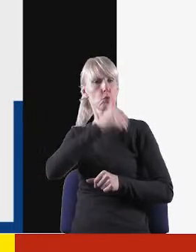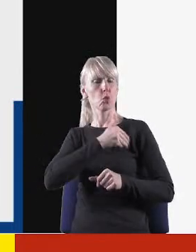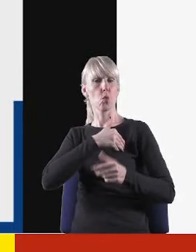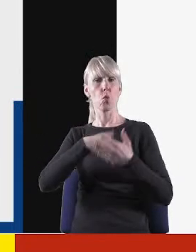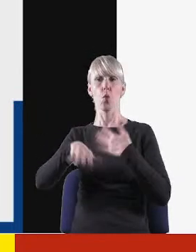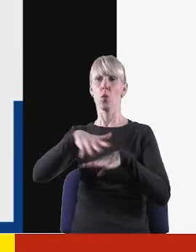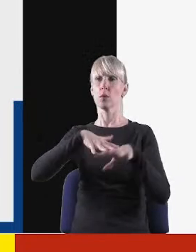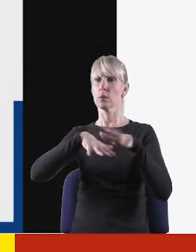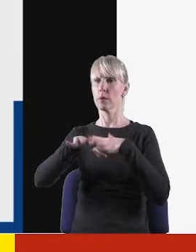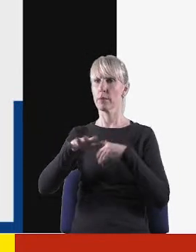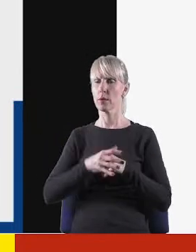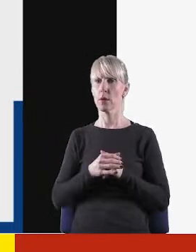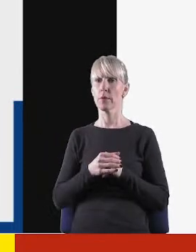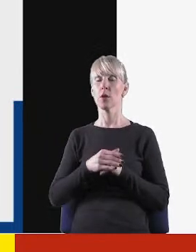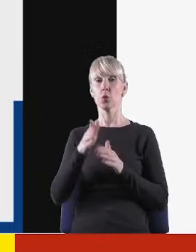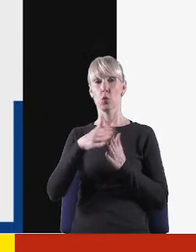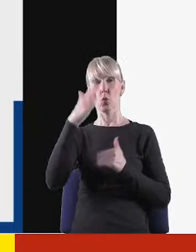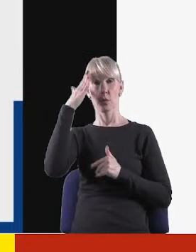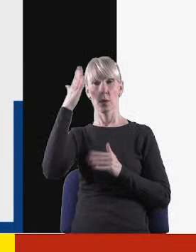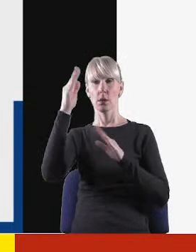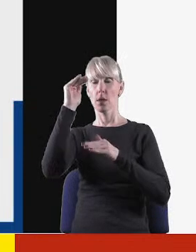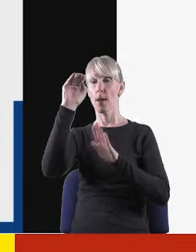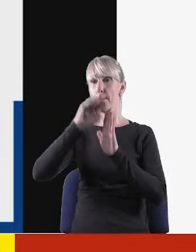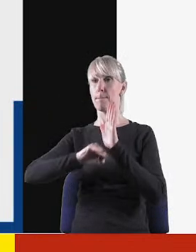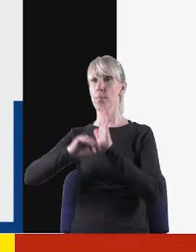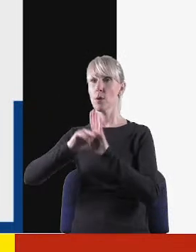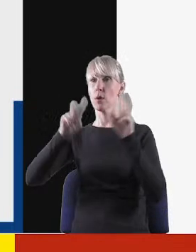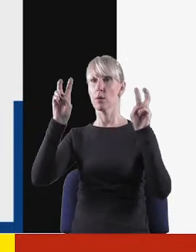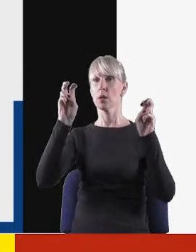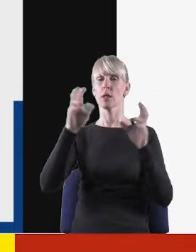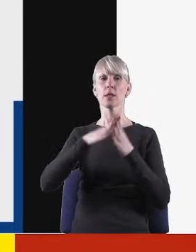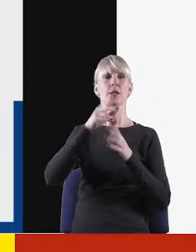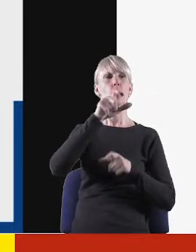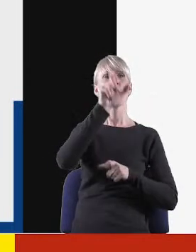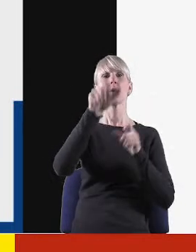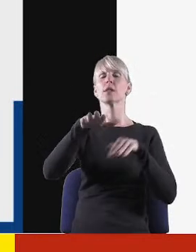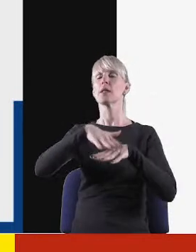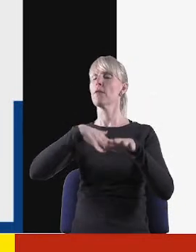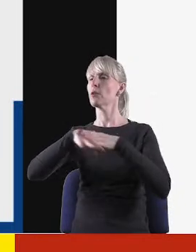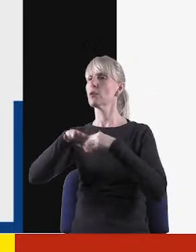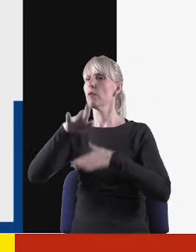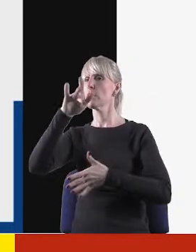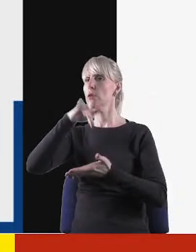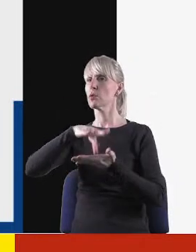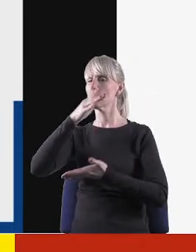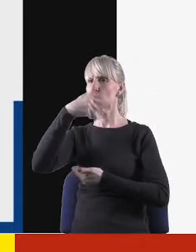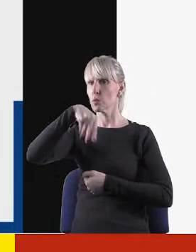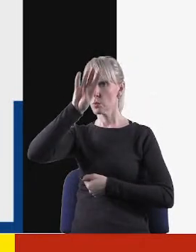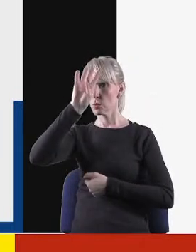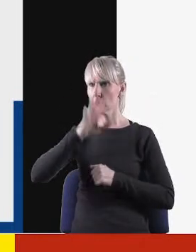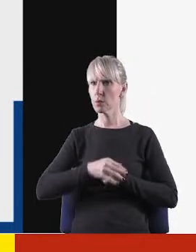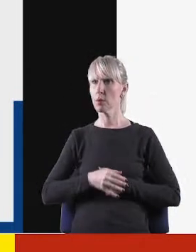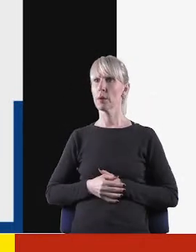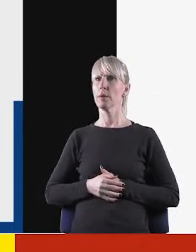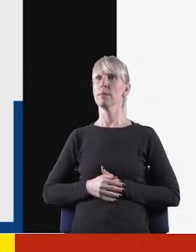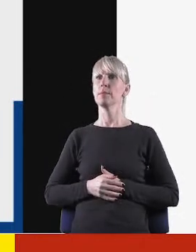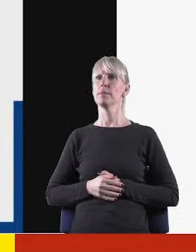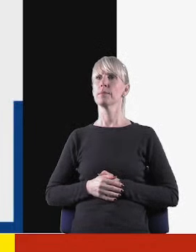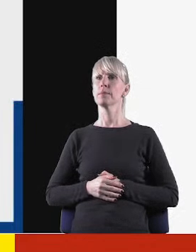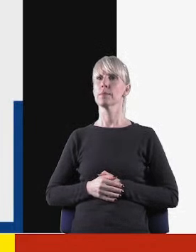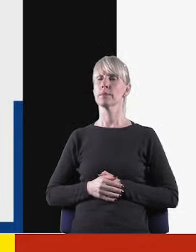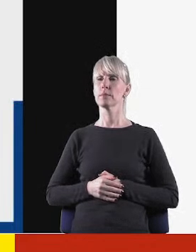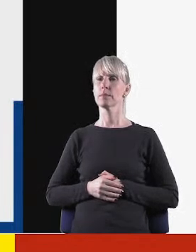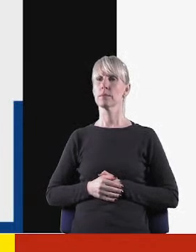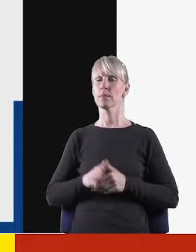znany program Zawodowcy w Łódzkiem, który jest realizowany w